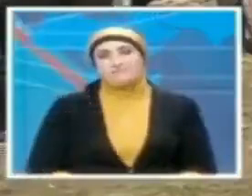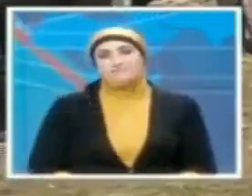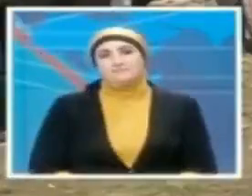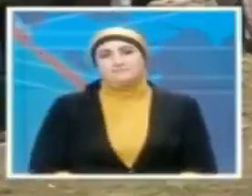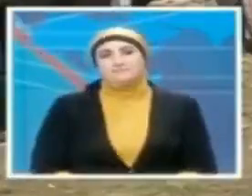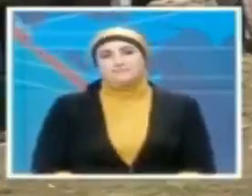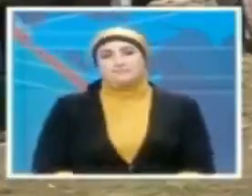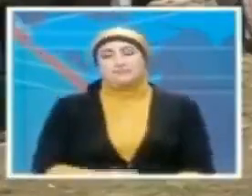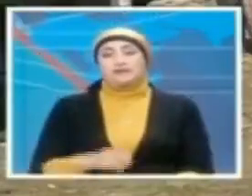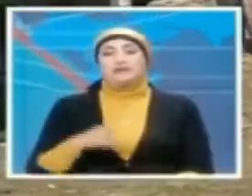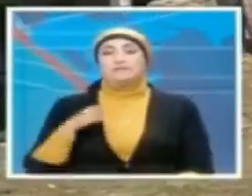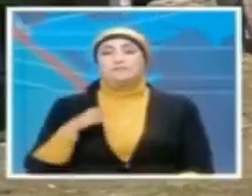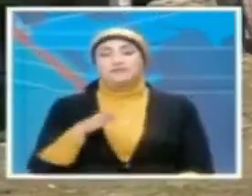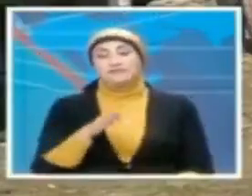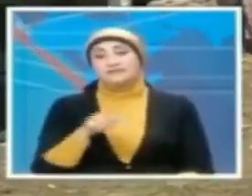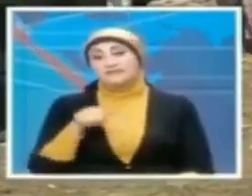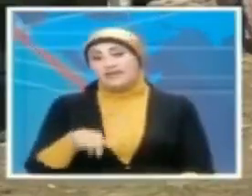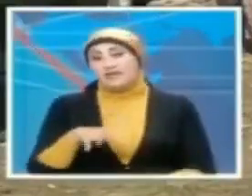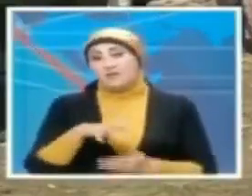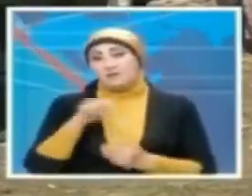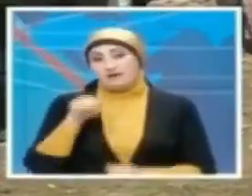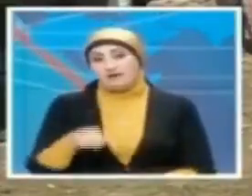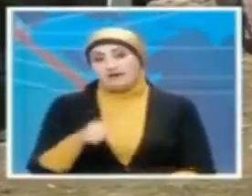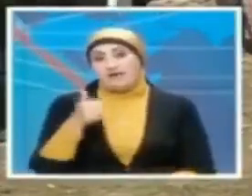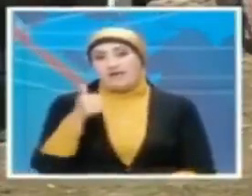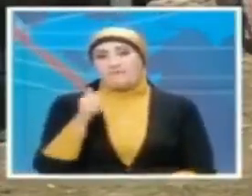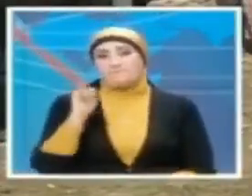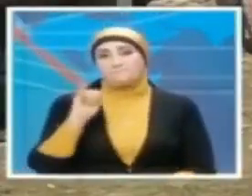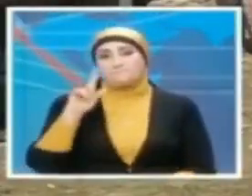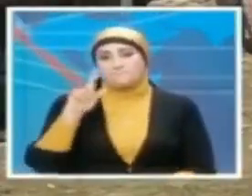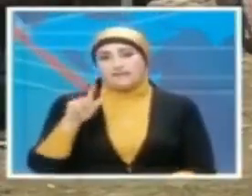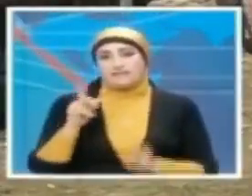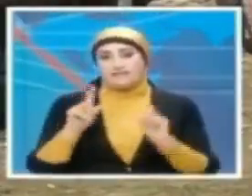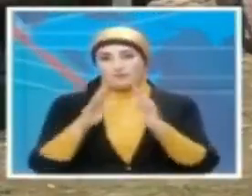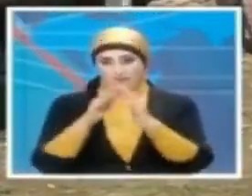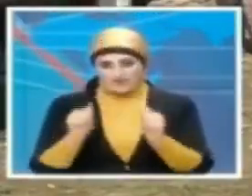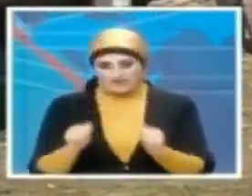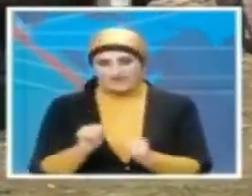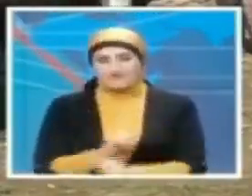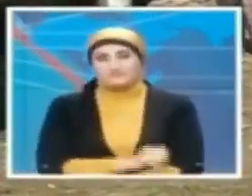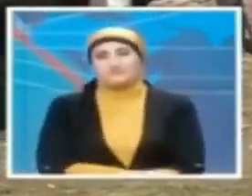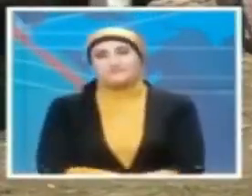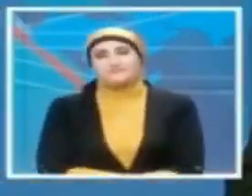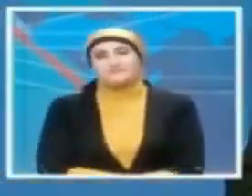من داخل مقر المهرجان أمل صبري، التلفزيون المصري.